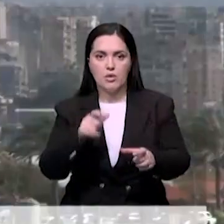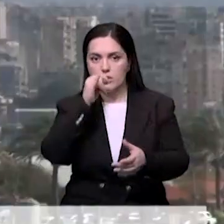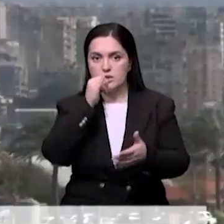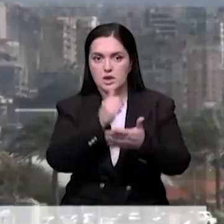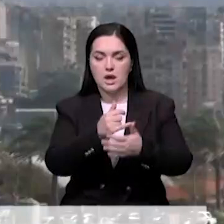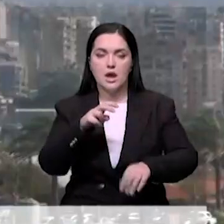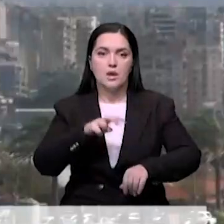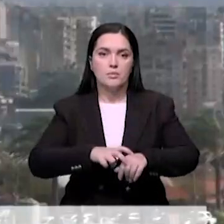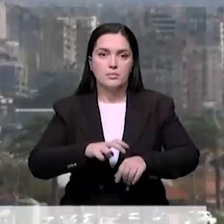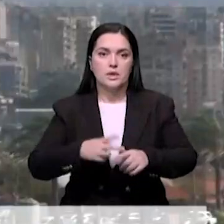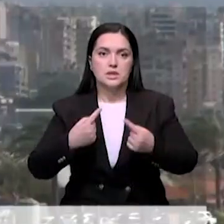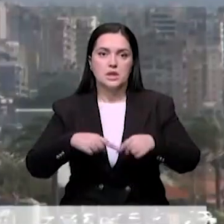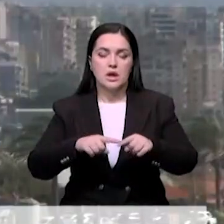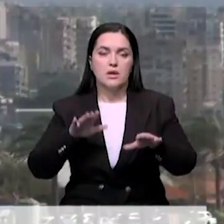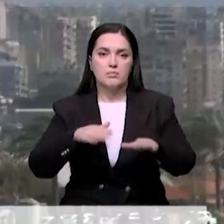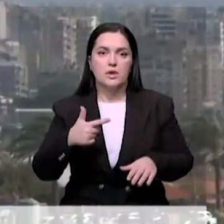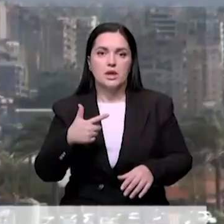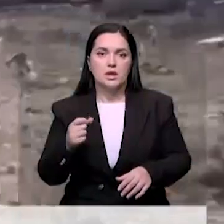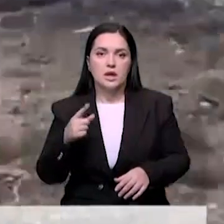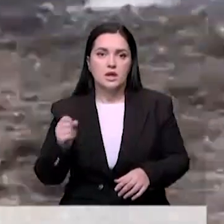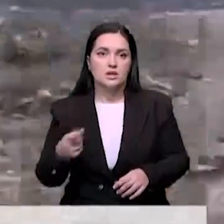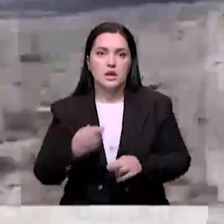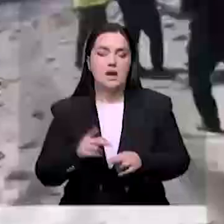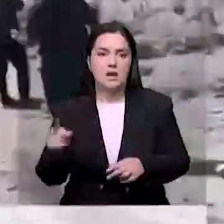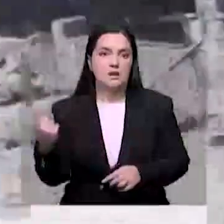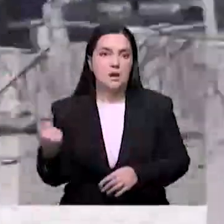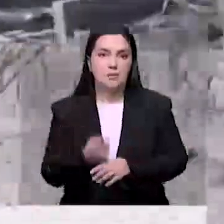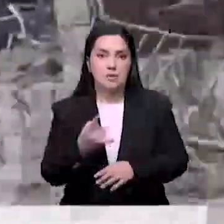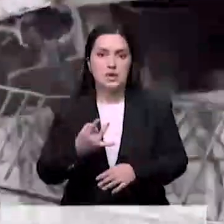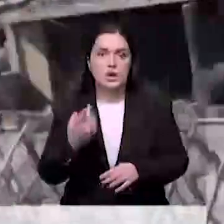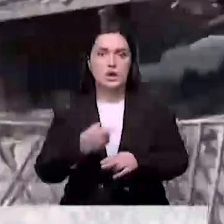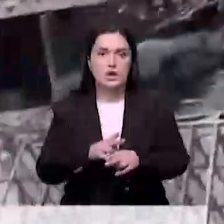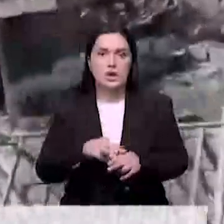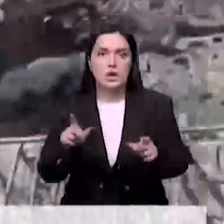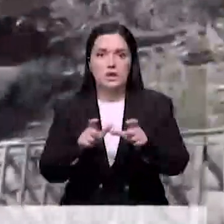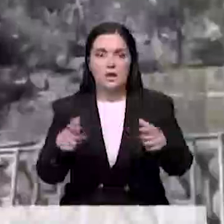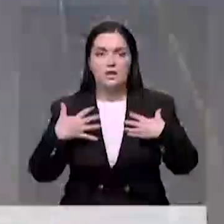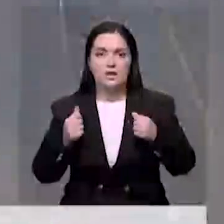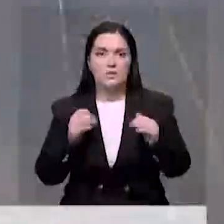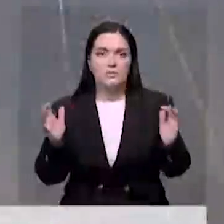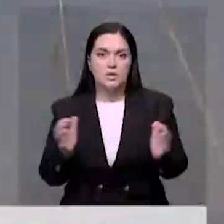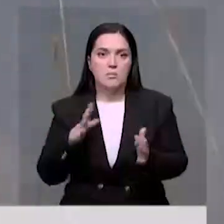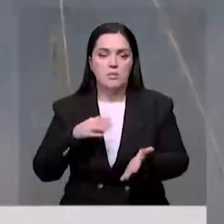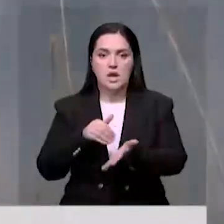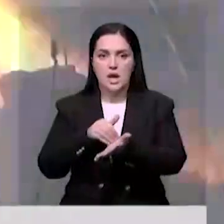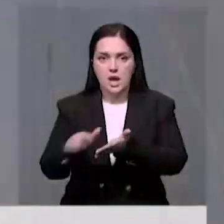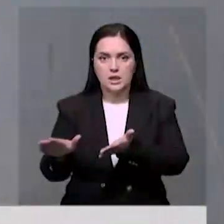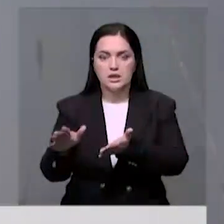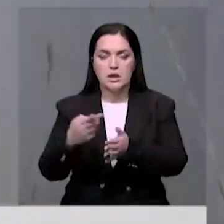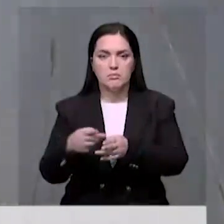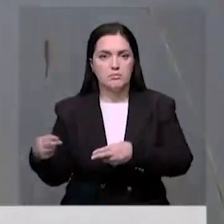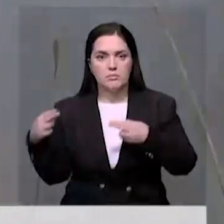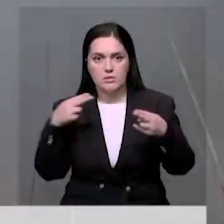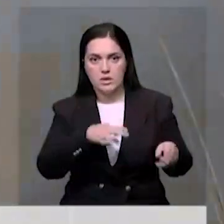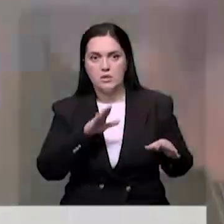Израиль в блокировании доступа нескольких медицинских организаций в Газу. Это первый случай, когда целым учреждением здравоохранения